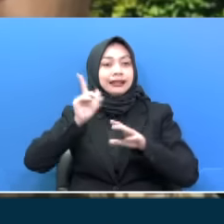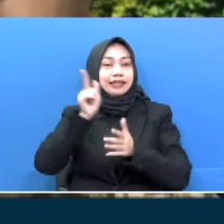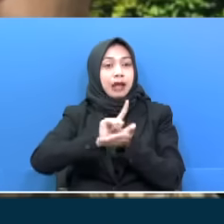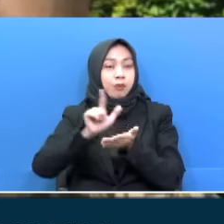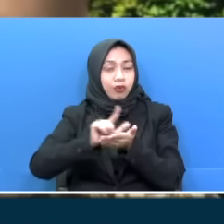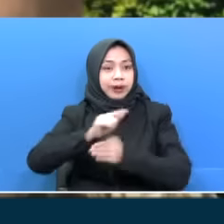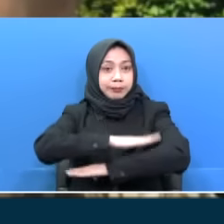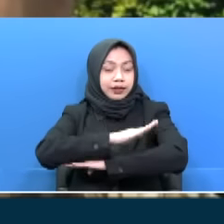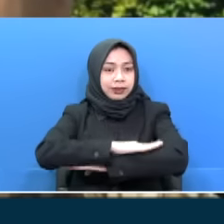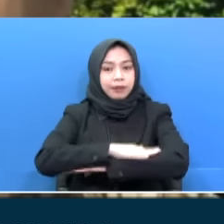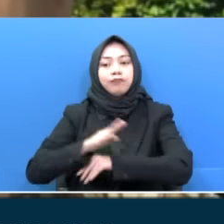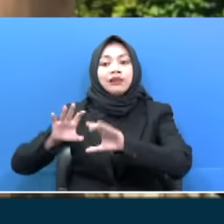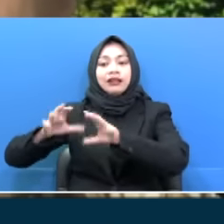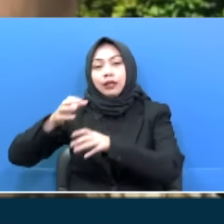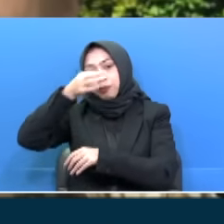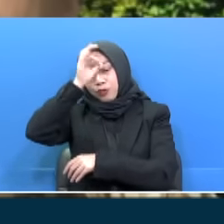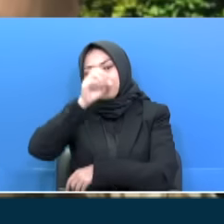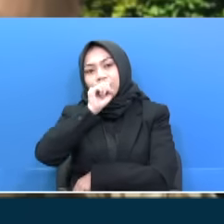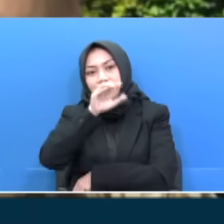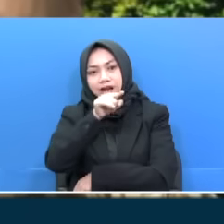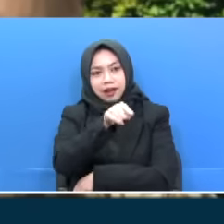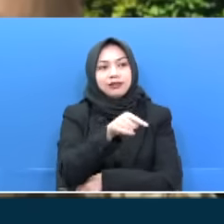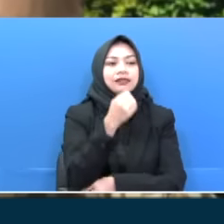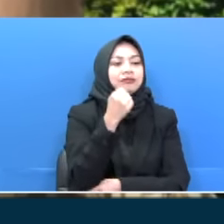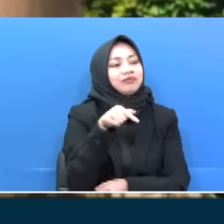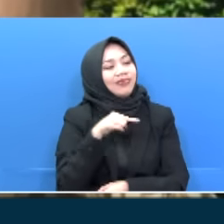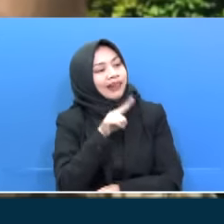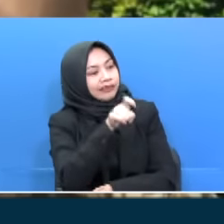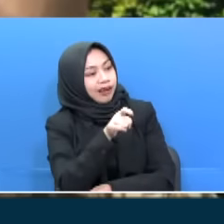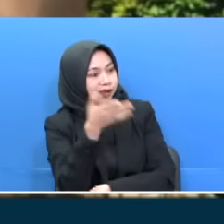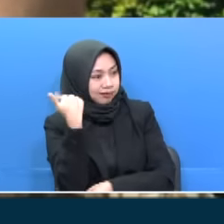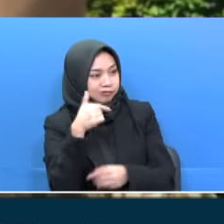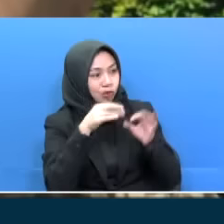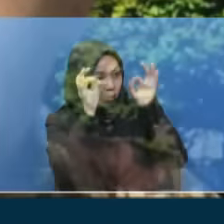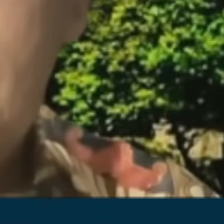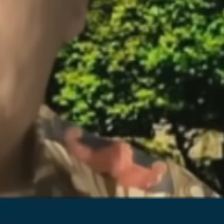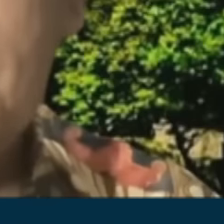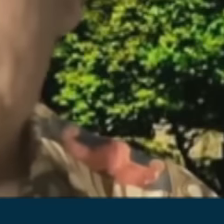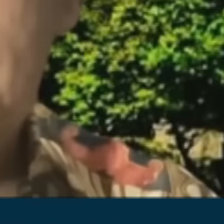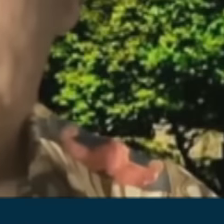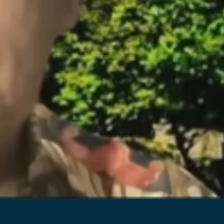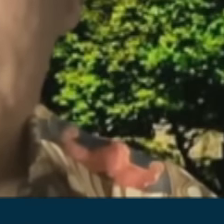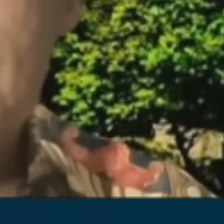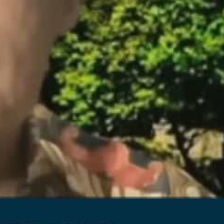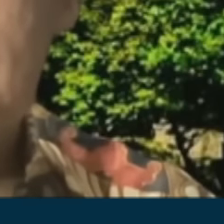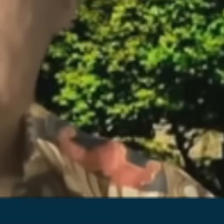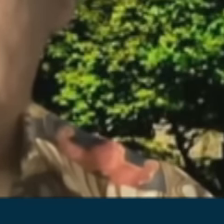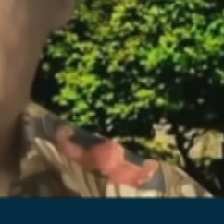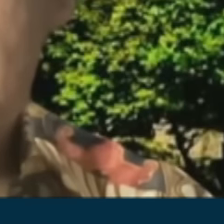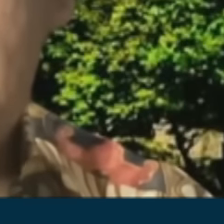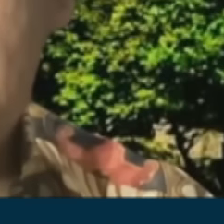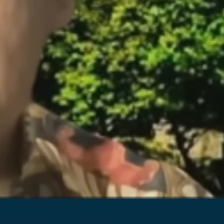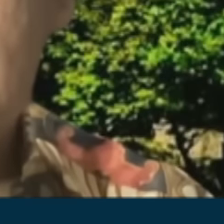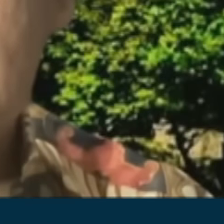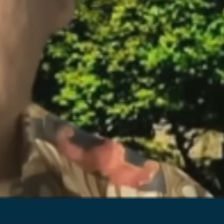ini tadi menyebut bahwa tersangka menyangkal gitu ada pengecekan CCTV di kolam renang sebelum ia tiba di lokasi padahal